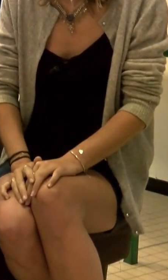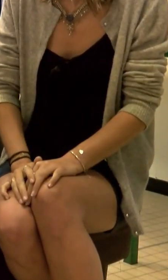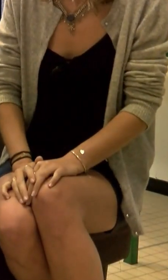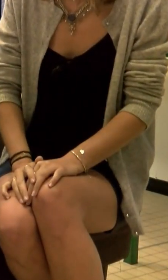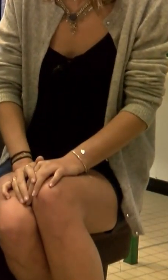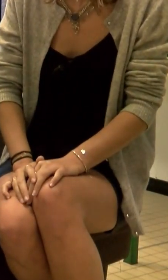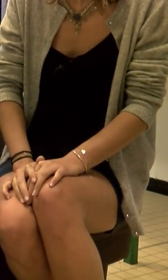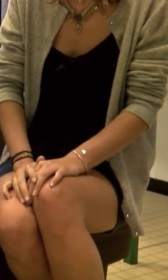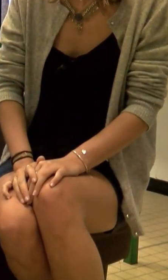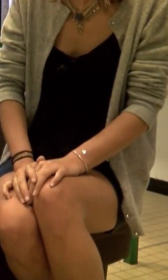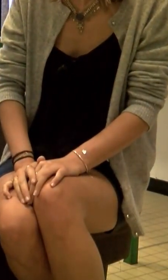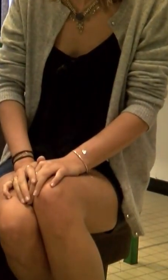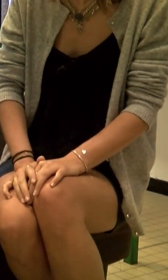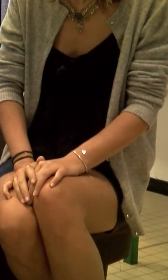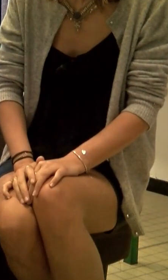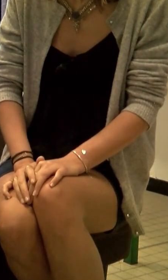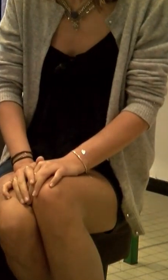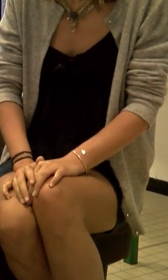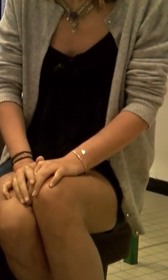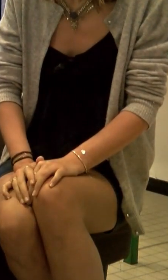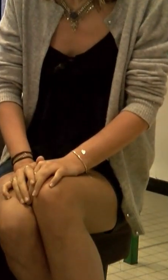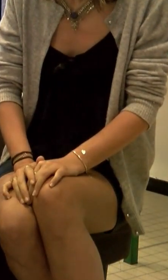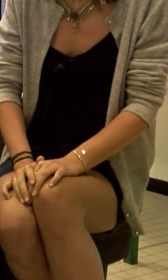On regarde les camarades,